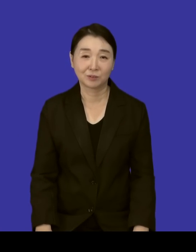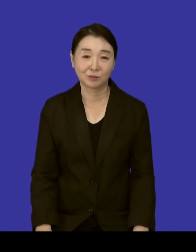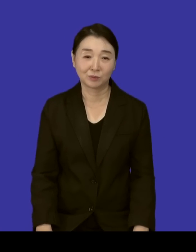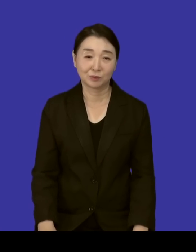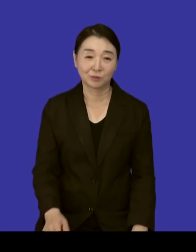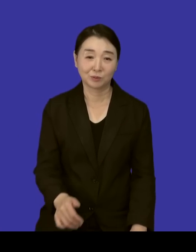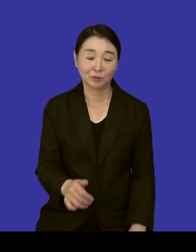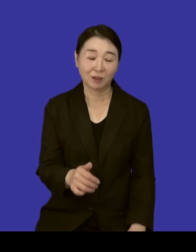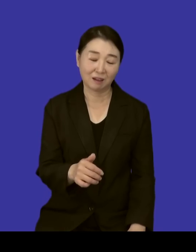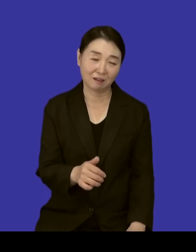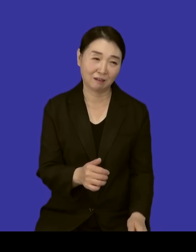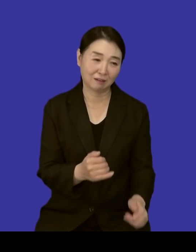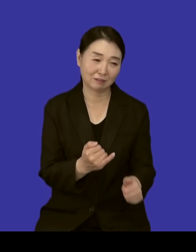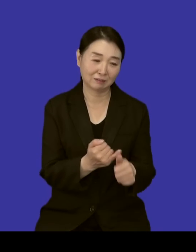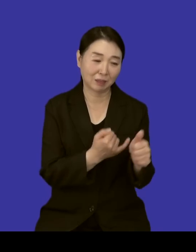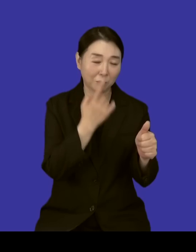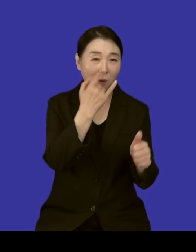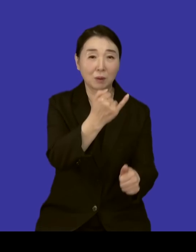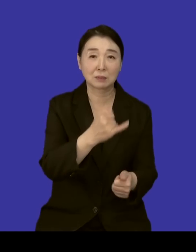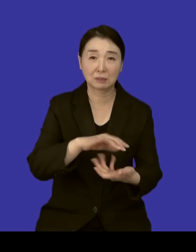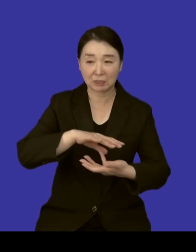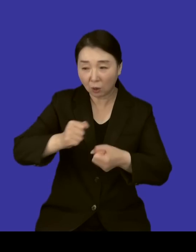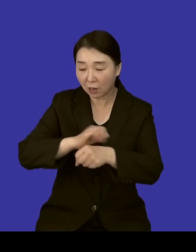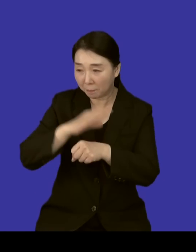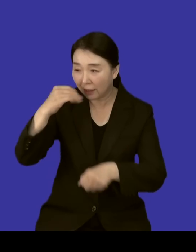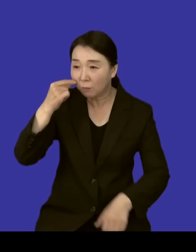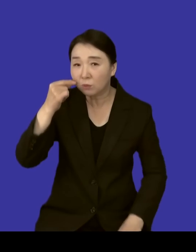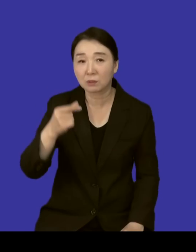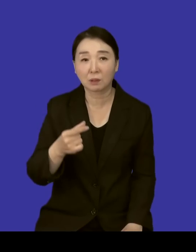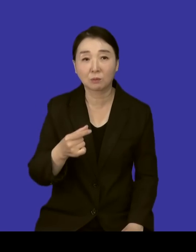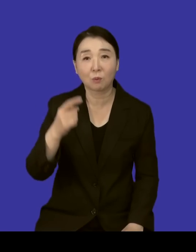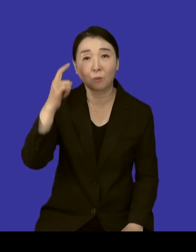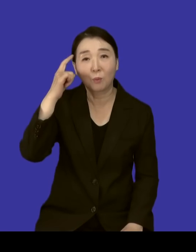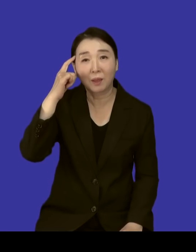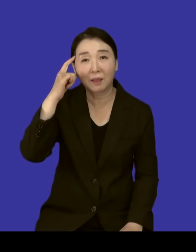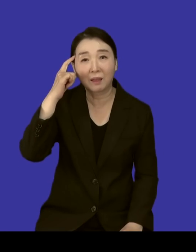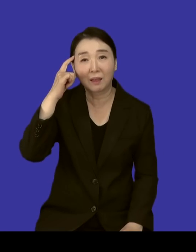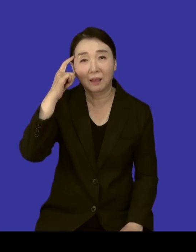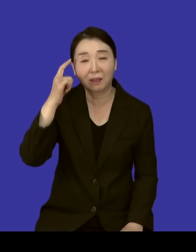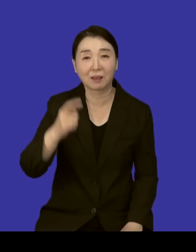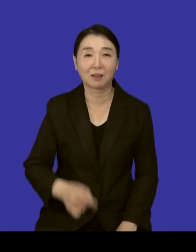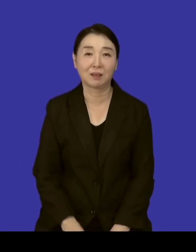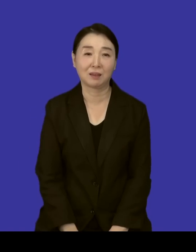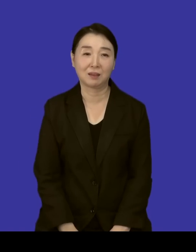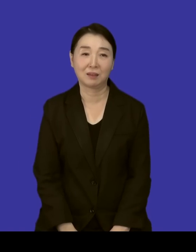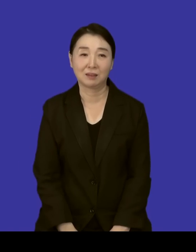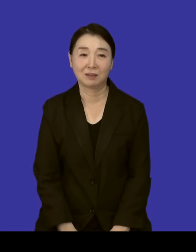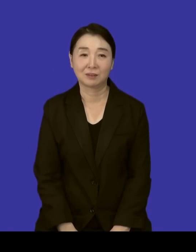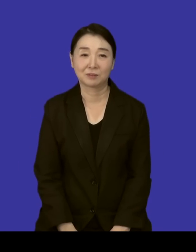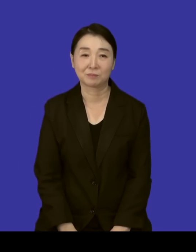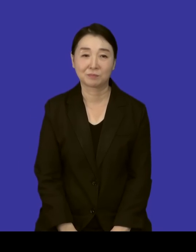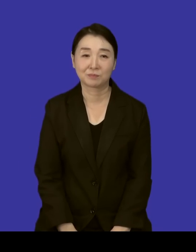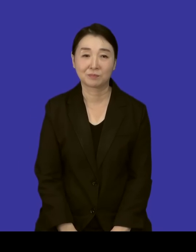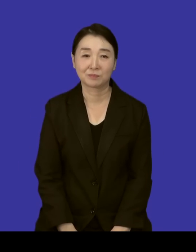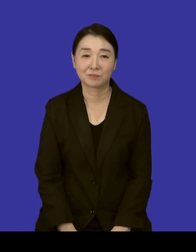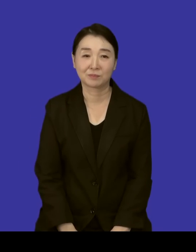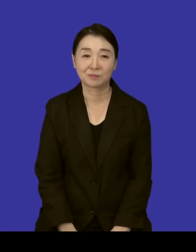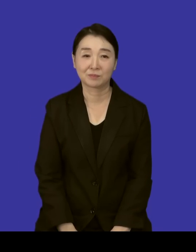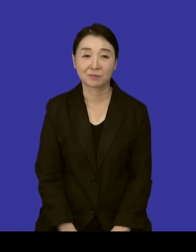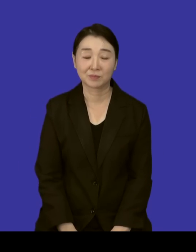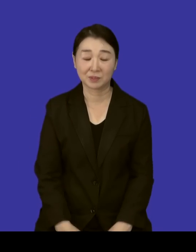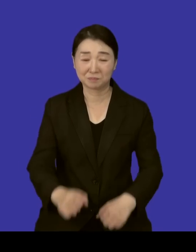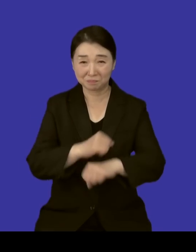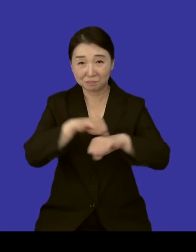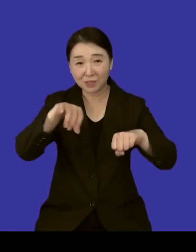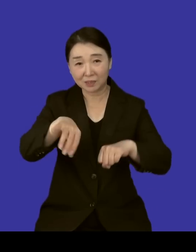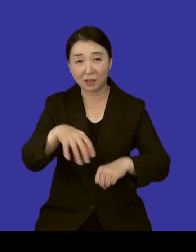짰다고 바닥에다가 그냥 완전히 그 이제 이렇게 한옥하고 양옥 있는 데가